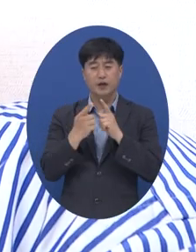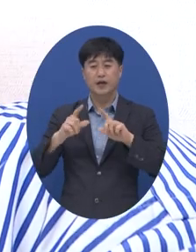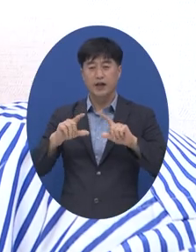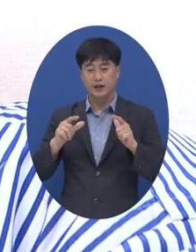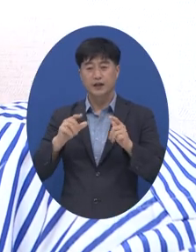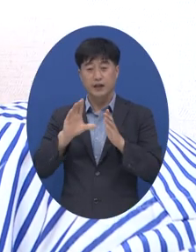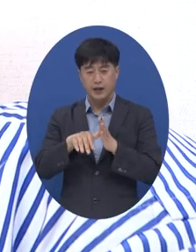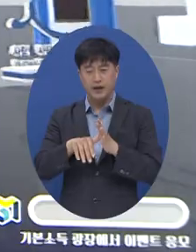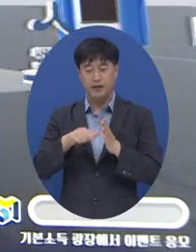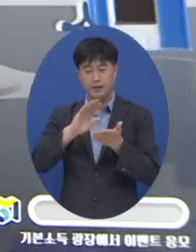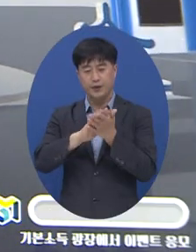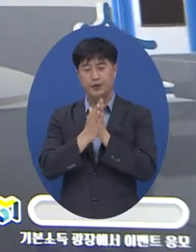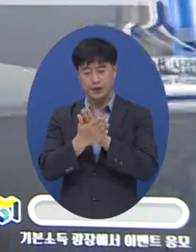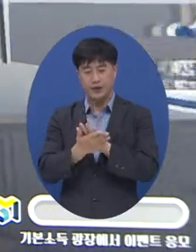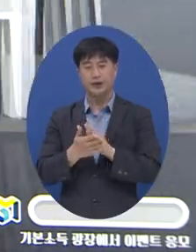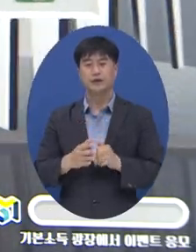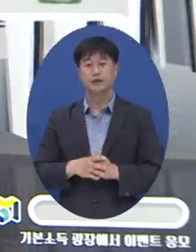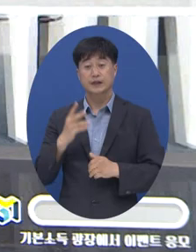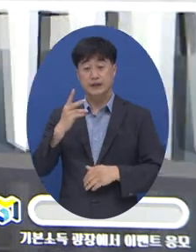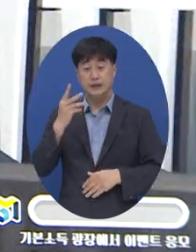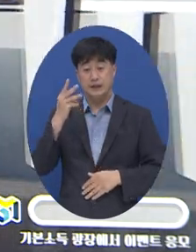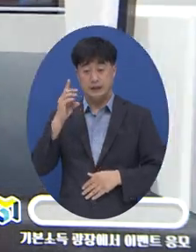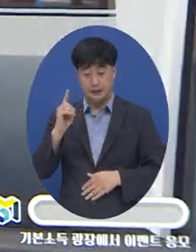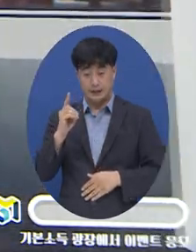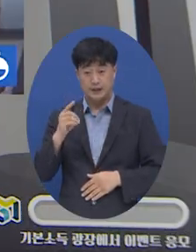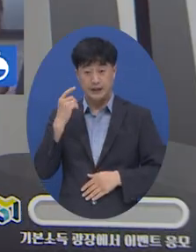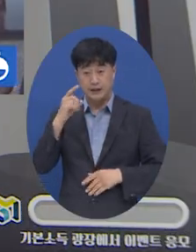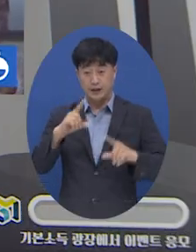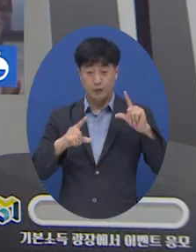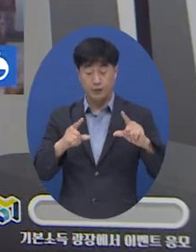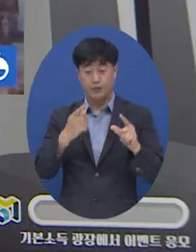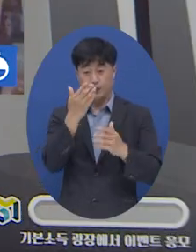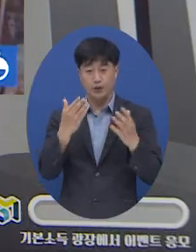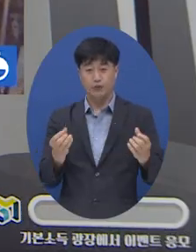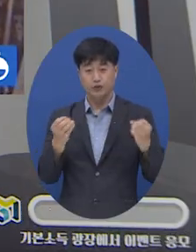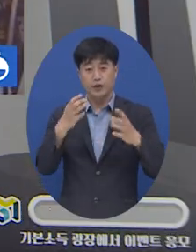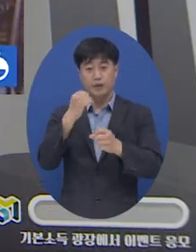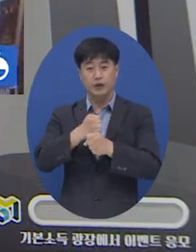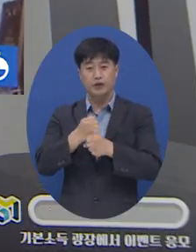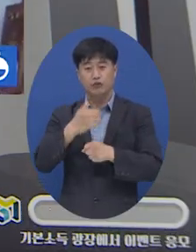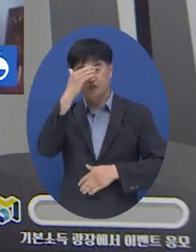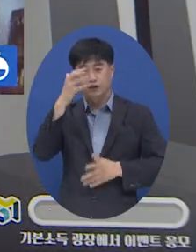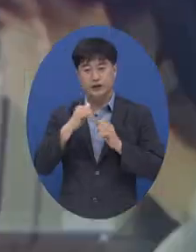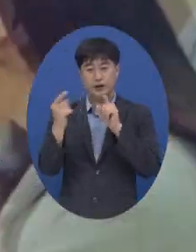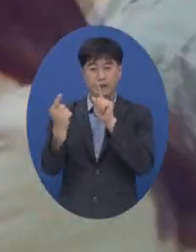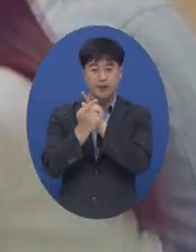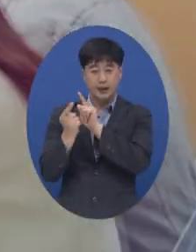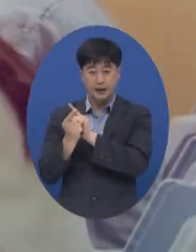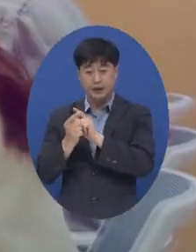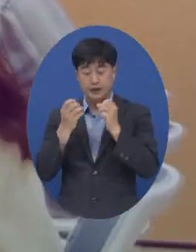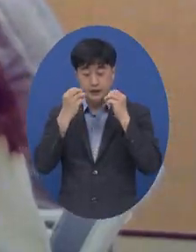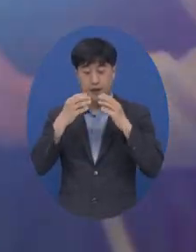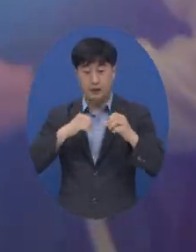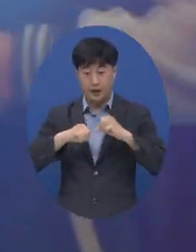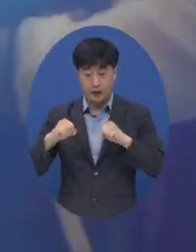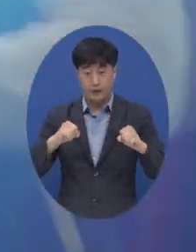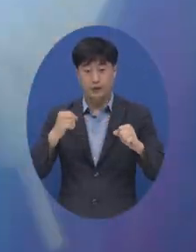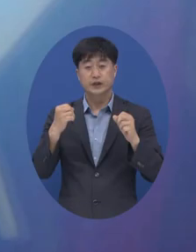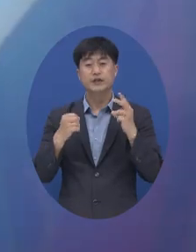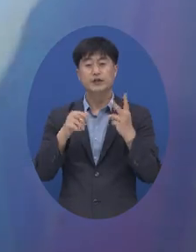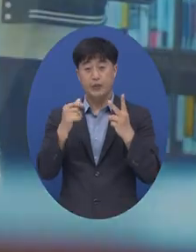변했습니다 3d 가상 박람회장을 꾸며 관람객들을 맞는 새 시도에 j 의